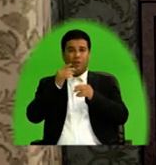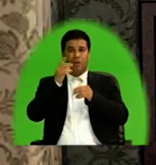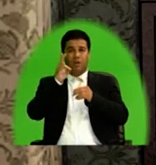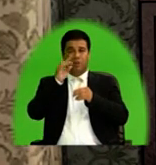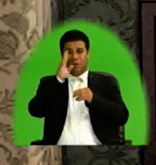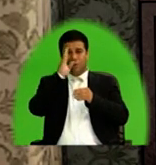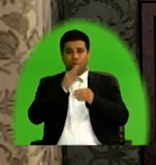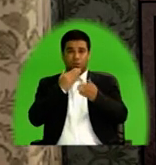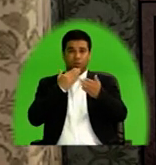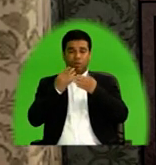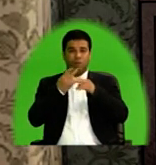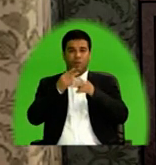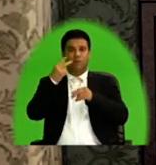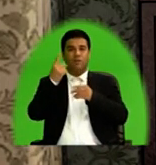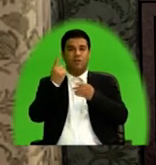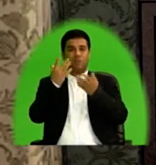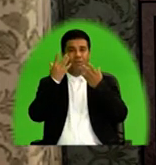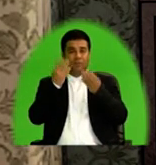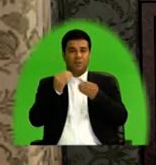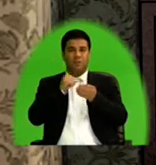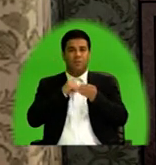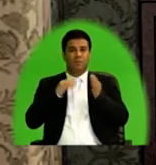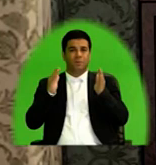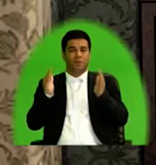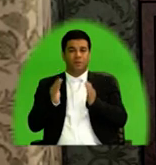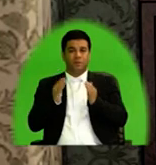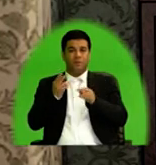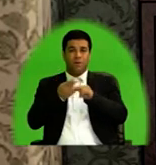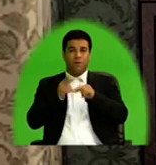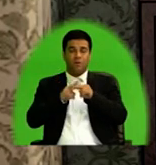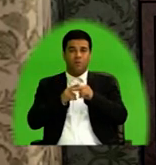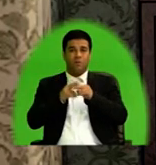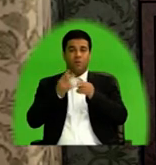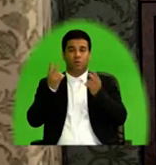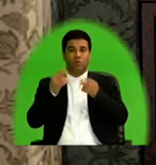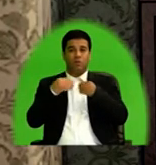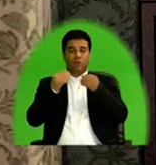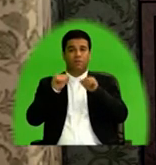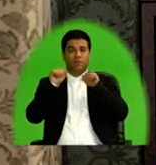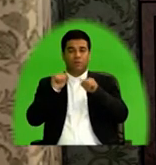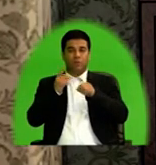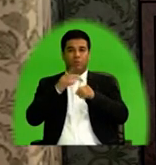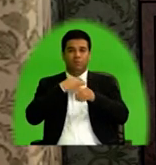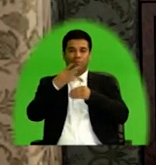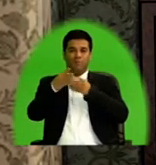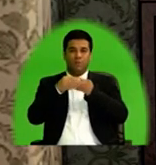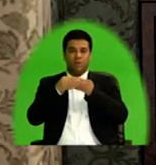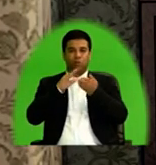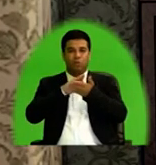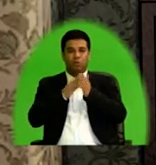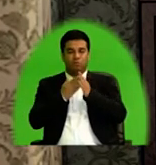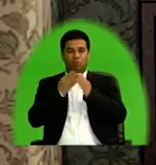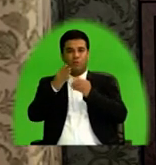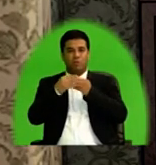связи формируются 21 день. Это минимум. Поэтому нужно дать возможности, чтобы эти договоренности